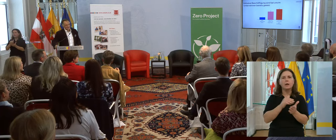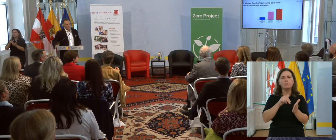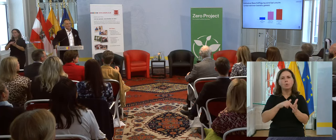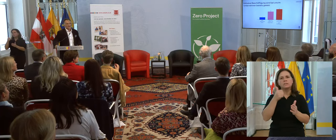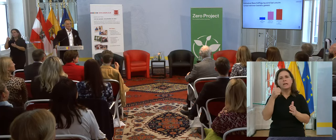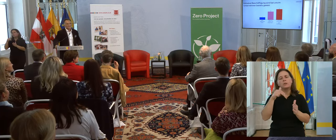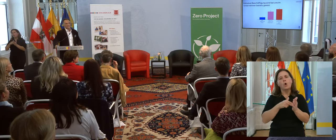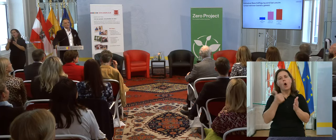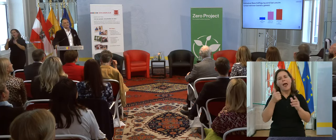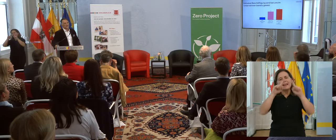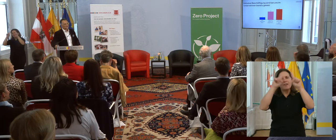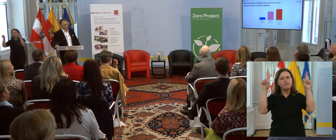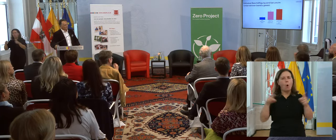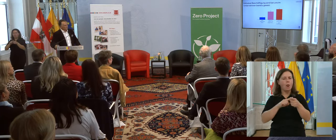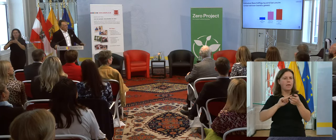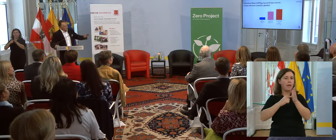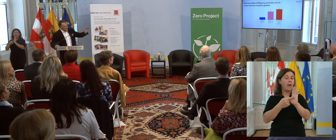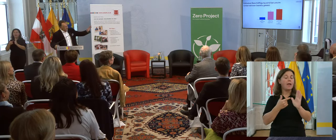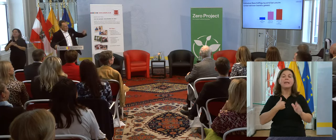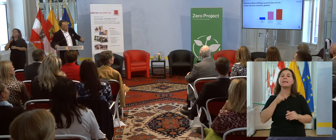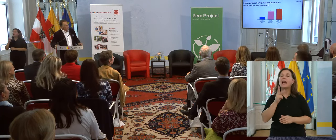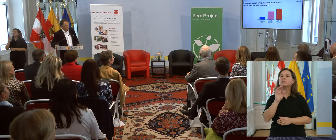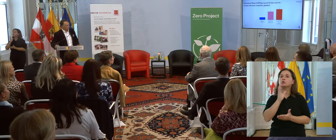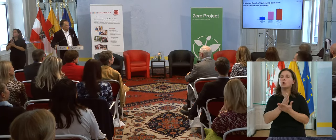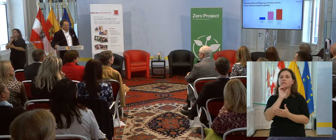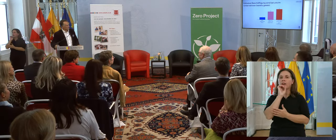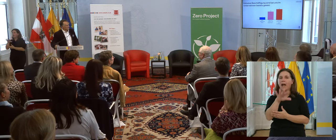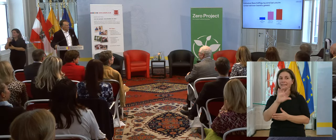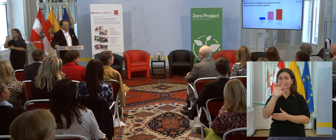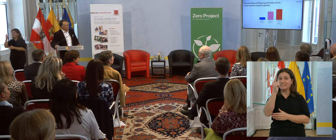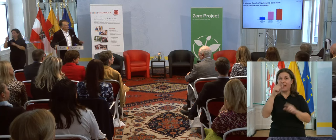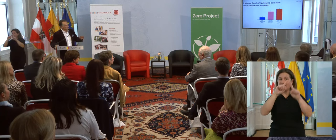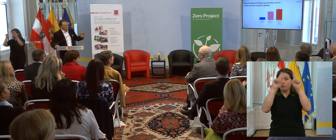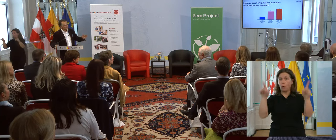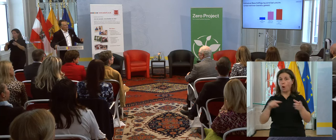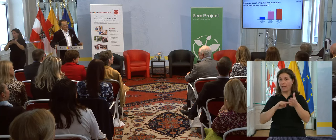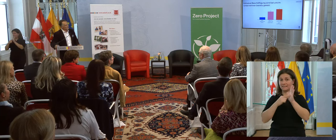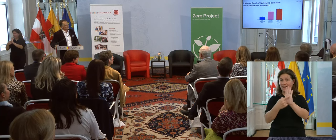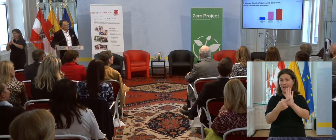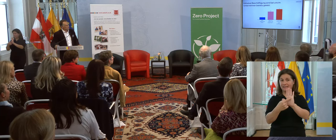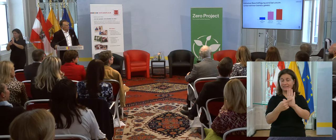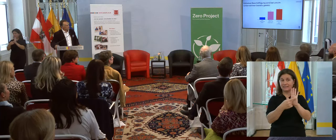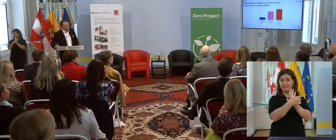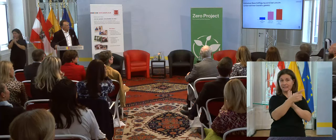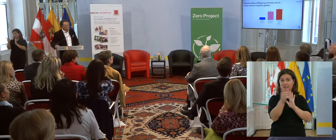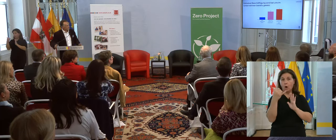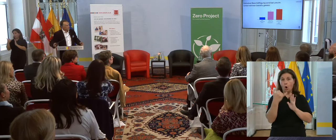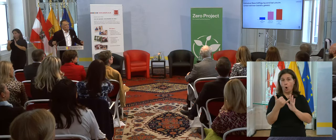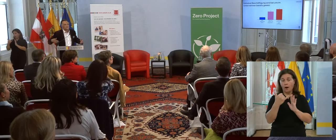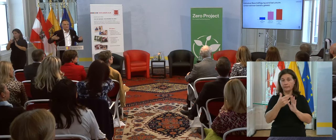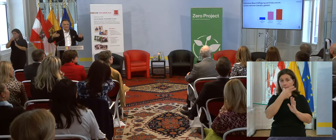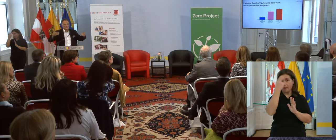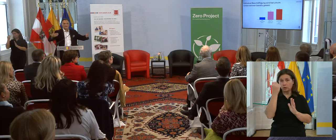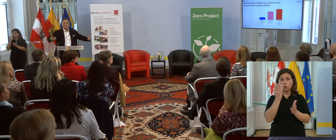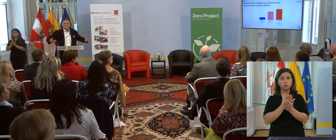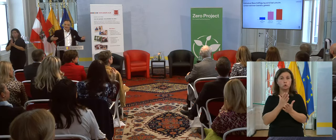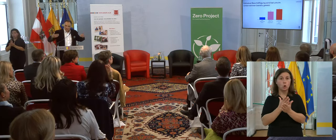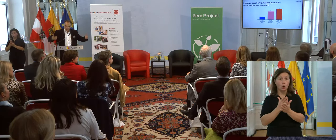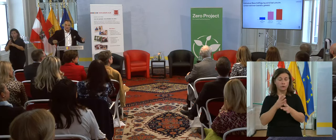schuldig bleiben. Aber ich kann verraten, diese zweite Folie zeigt, dass hier heute Menschen sind, die schon